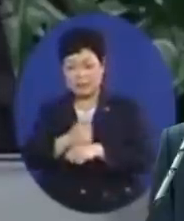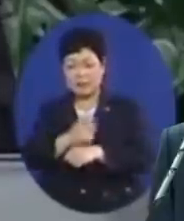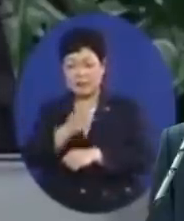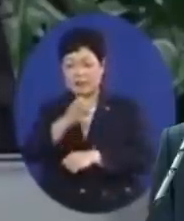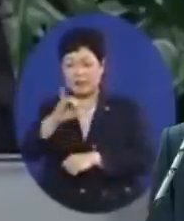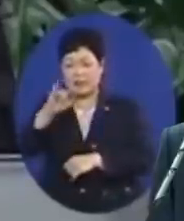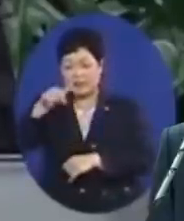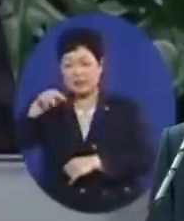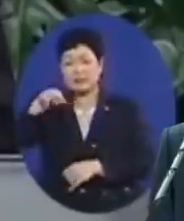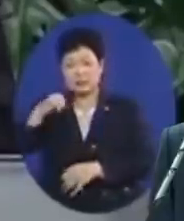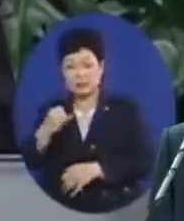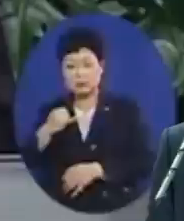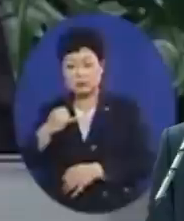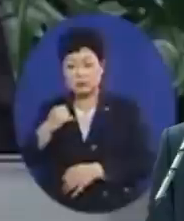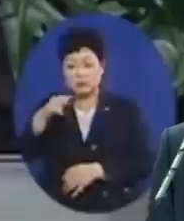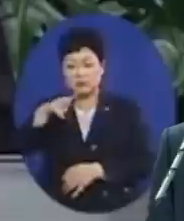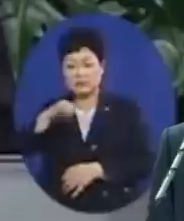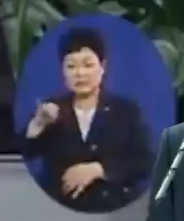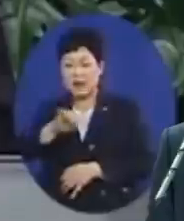익수시아는